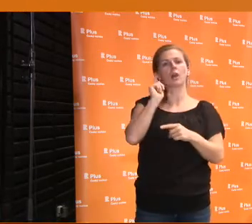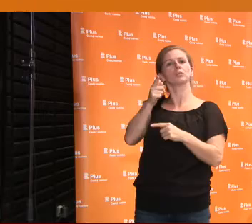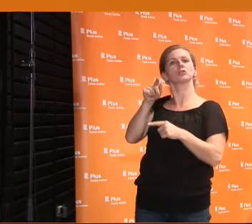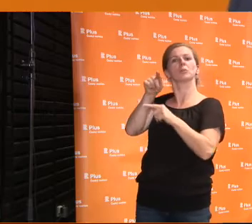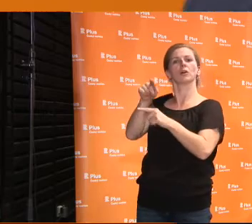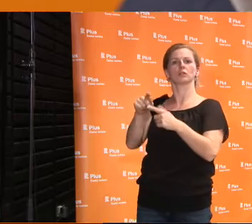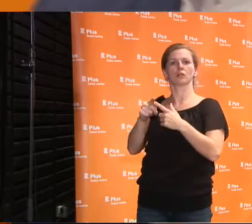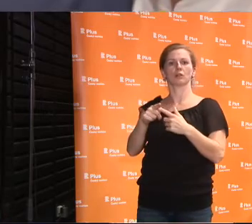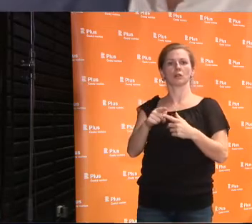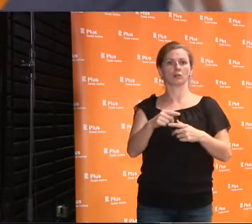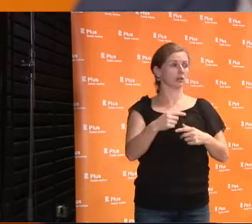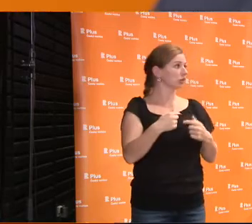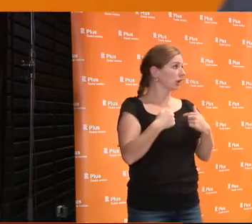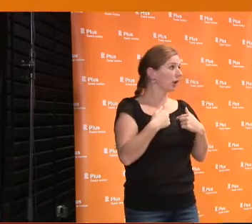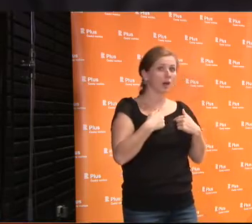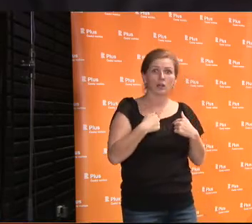potřeba.